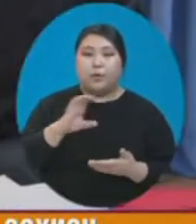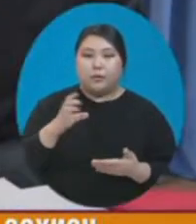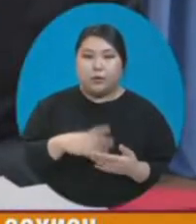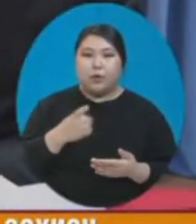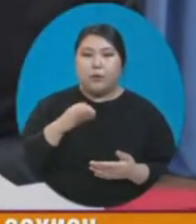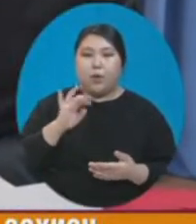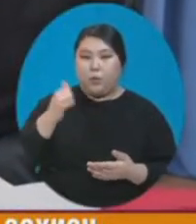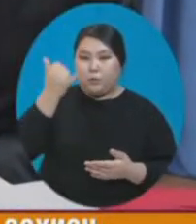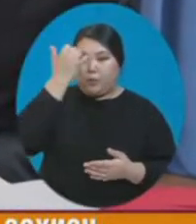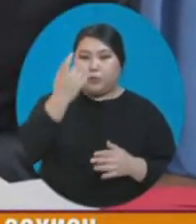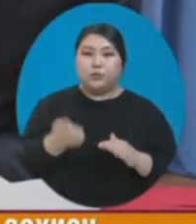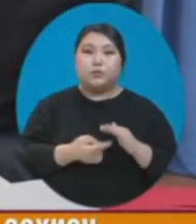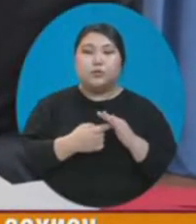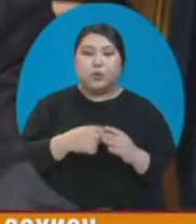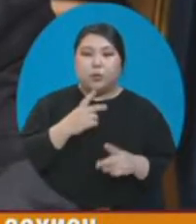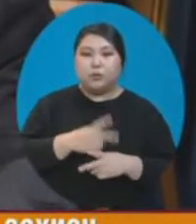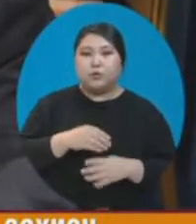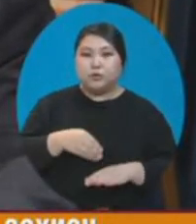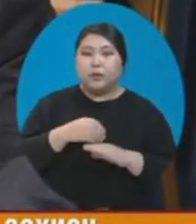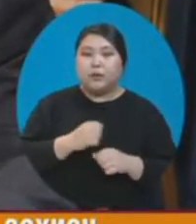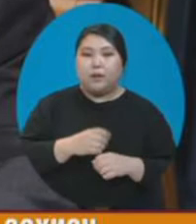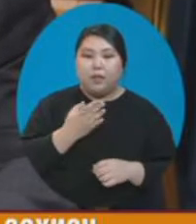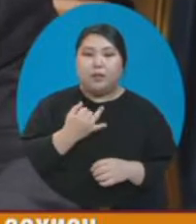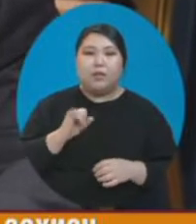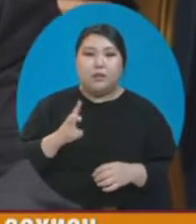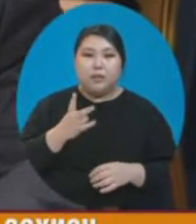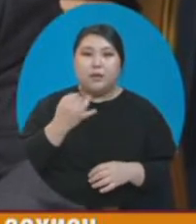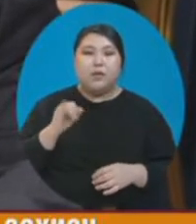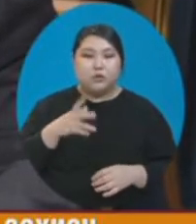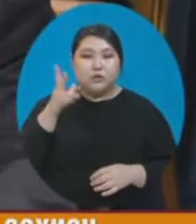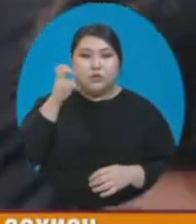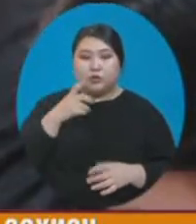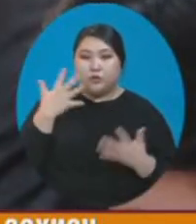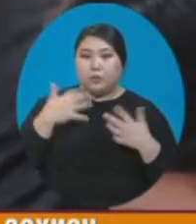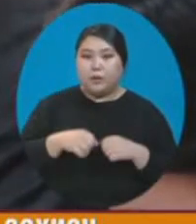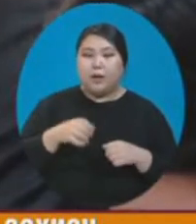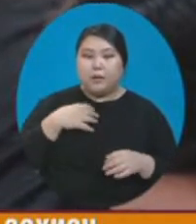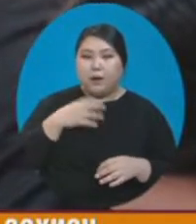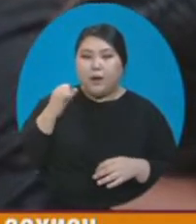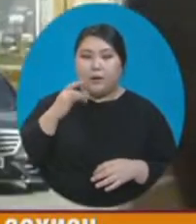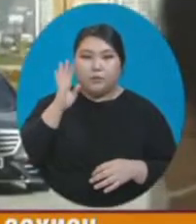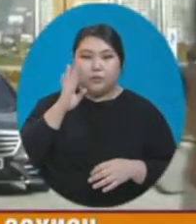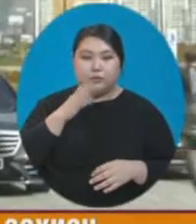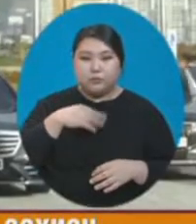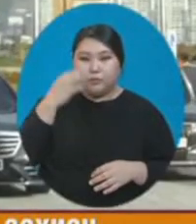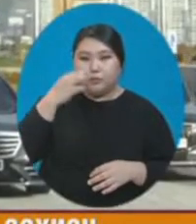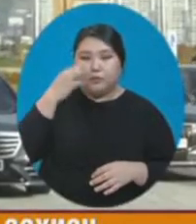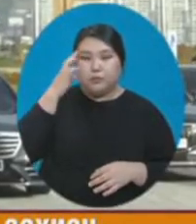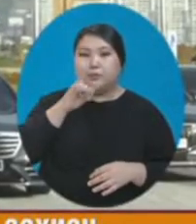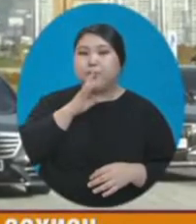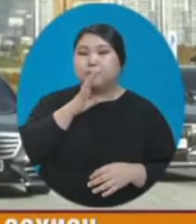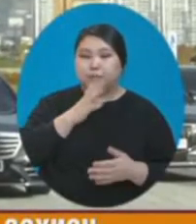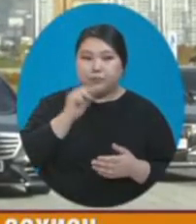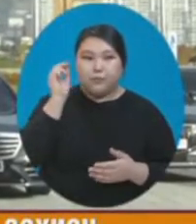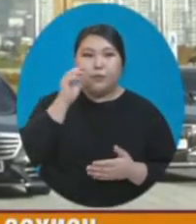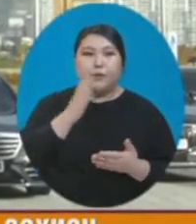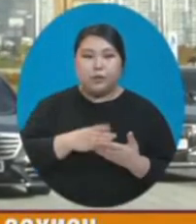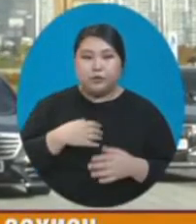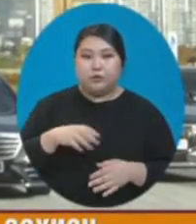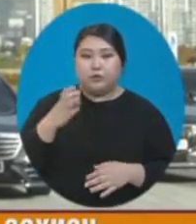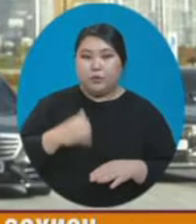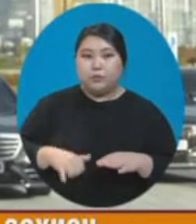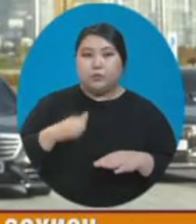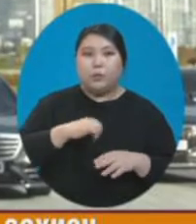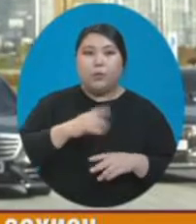ухаанд суурилсан хууль тогтоох ажиллагаа нийтийн сонсголыг зохион байгуулдаг арга туршлагаас суралцахаар болоод байна. Тэг ерөнхийдөө бол солонгос улс бол